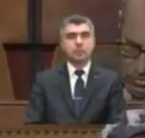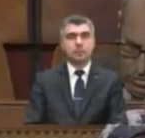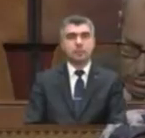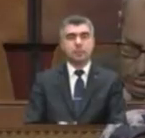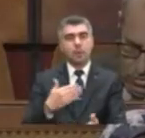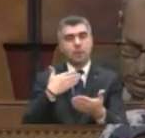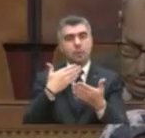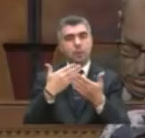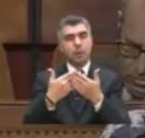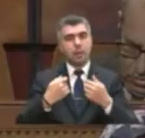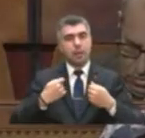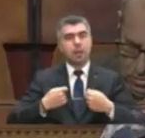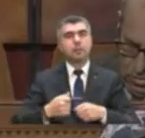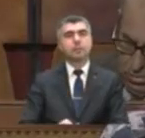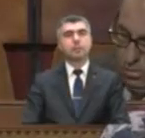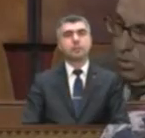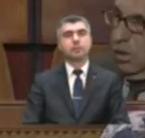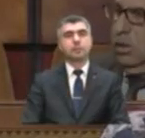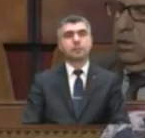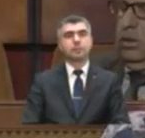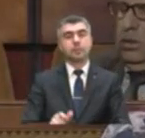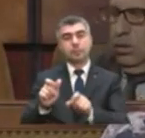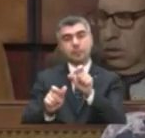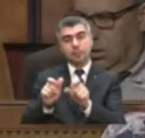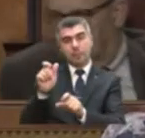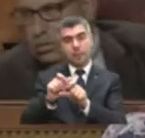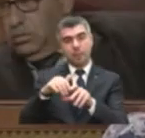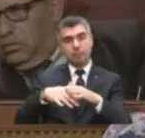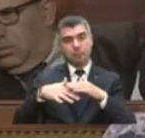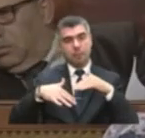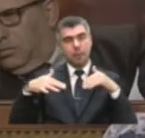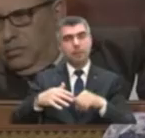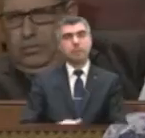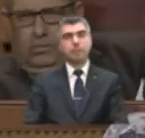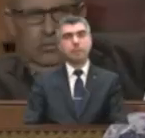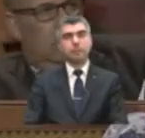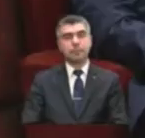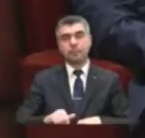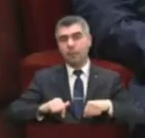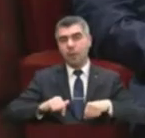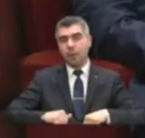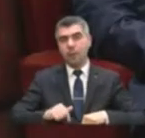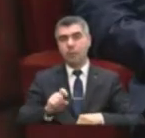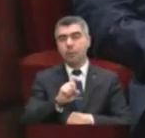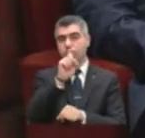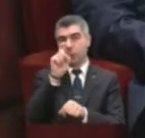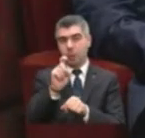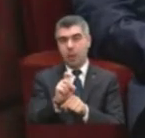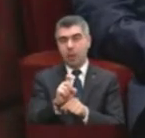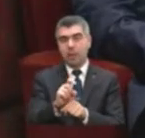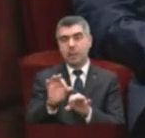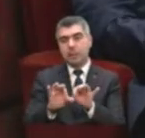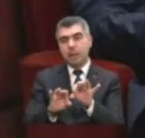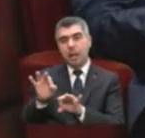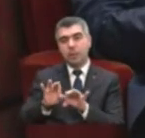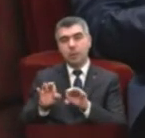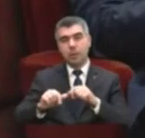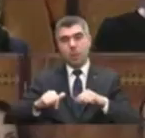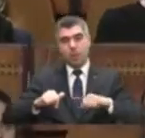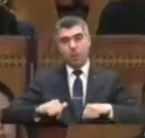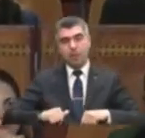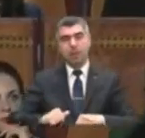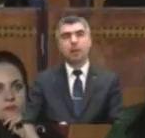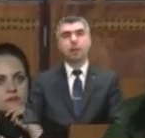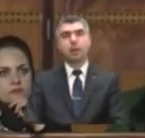شكرا السيدة الرئيسة، السيدات النائبات والنواب المحترمين، السيد الوزير المحترم. نسائلكم عن استراتيجية الوزارة بخصوص